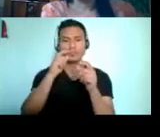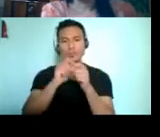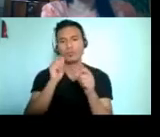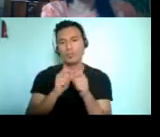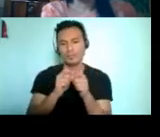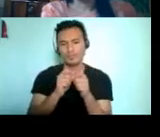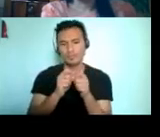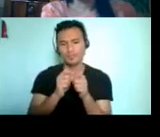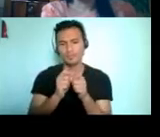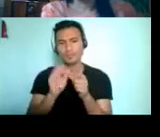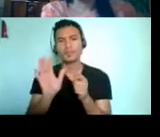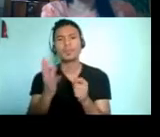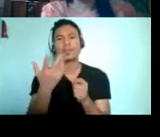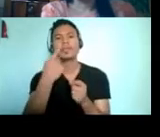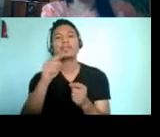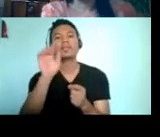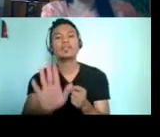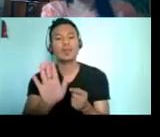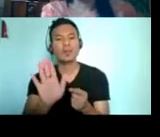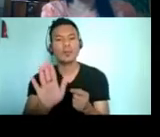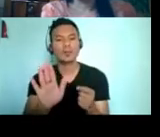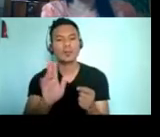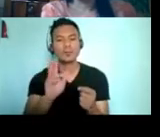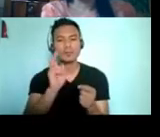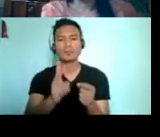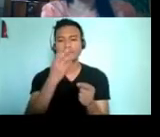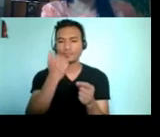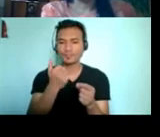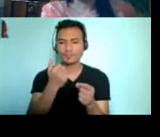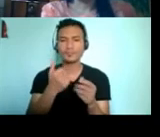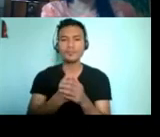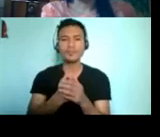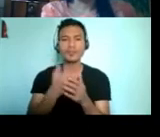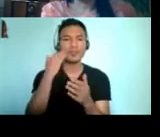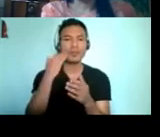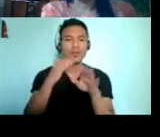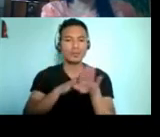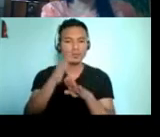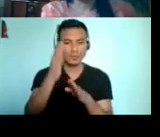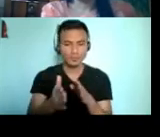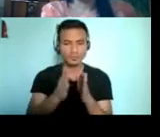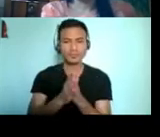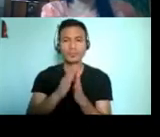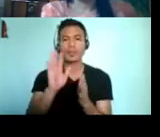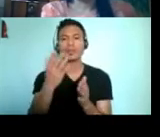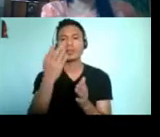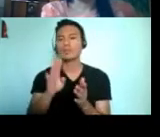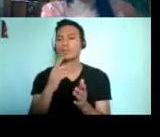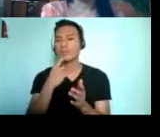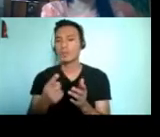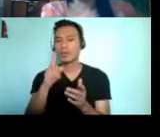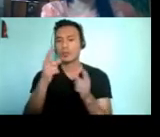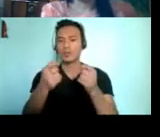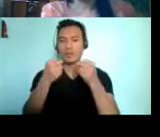भयो, उसलाई के चाहिँ ठिक लाग्छ है। त्यसले गर्दाखेरि चाहिँ अब महिलाहरूले चाहिँ के हुन आयो भन्दाखेरि, एउटा चाहिँ